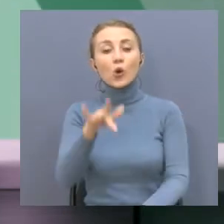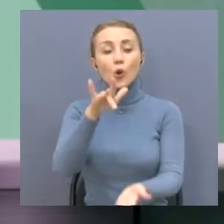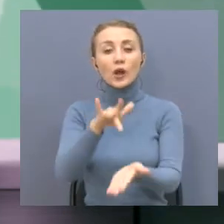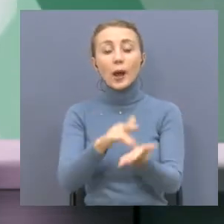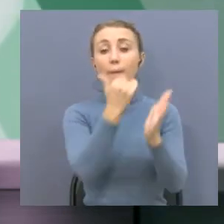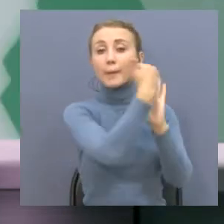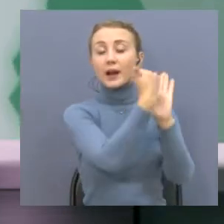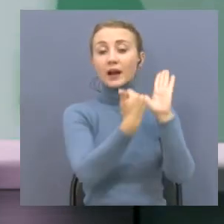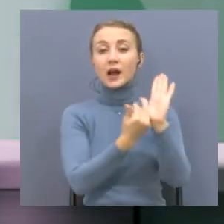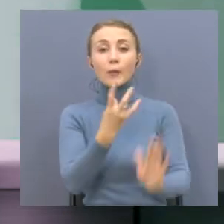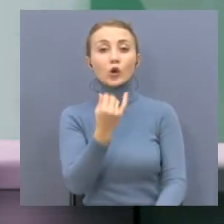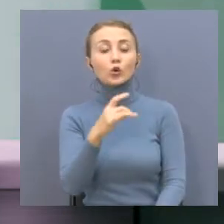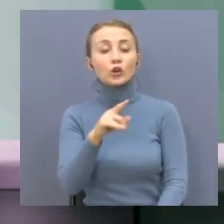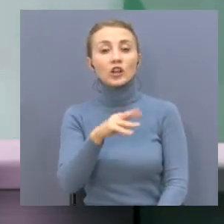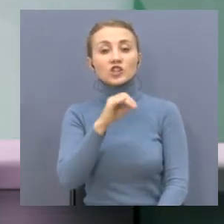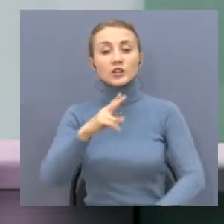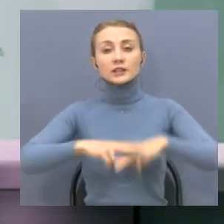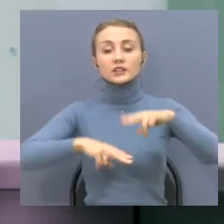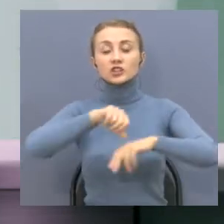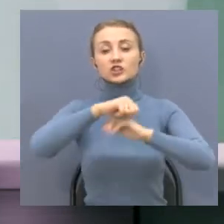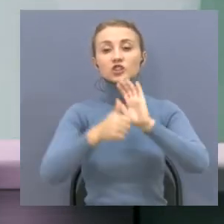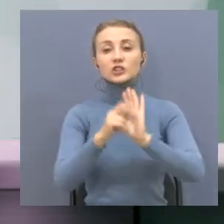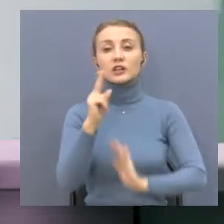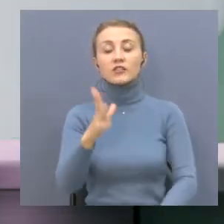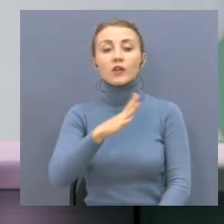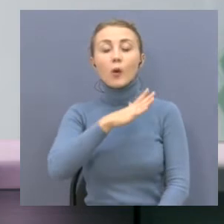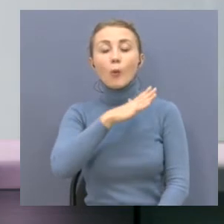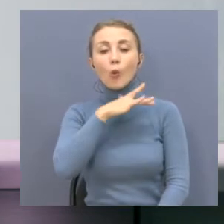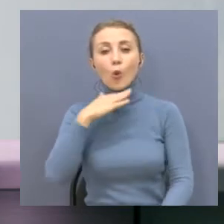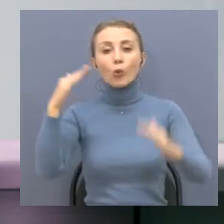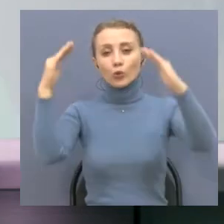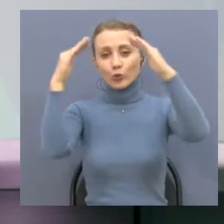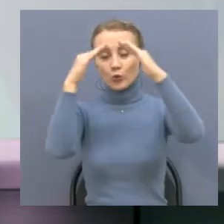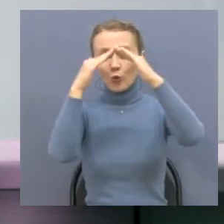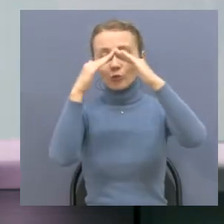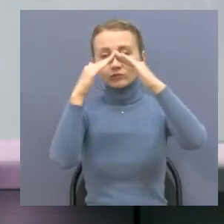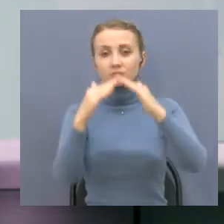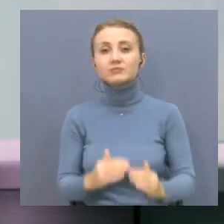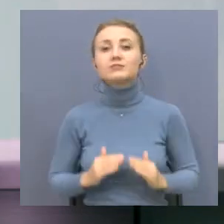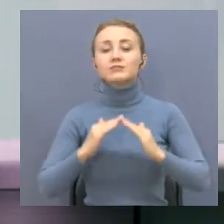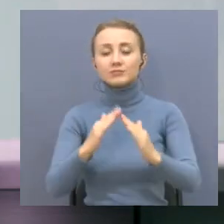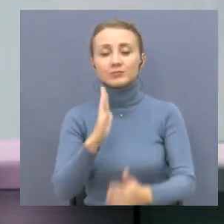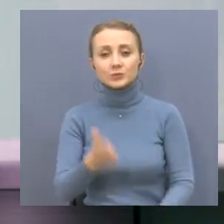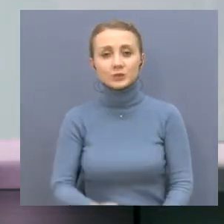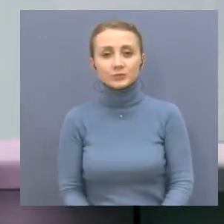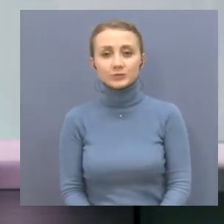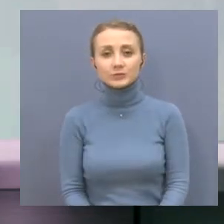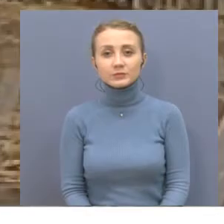айда қоныс тойын тойлайды деп жоспарланып отыр. Тұрғын үй әлеуметтік аз қамтылған және көпбалалы отбасыларға